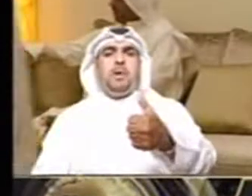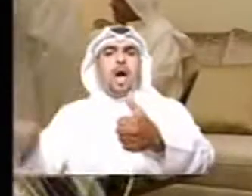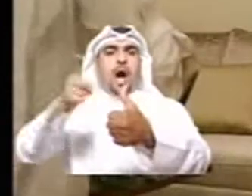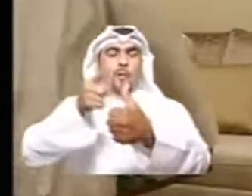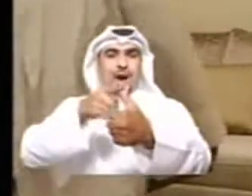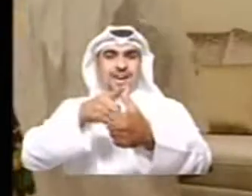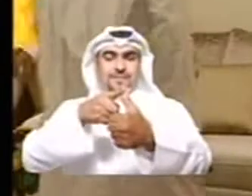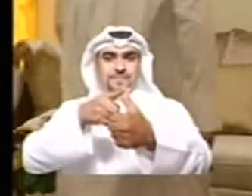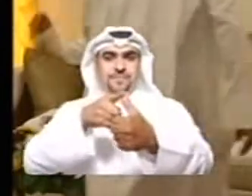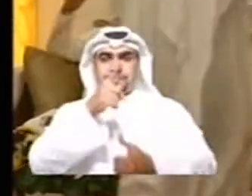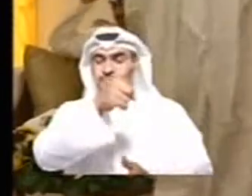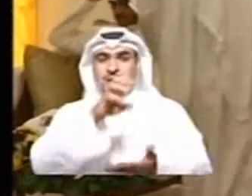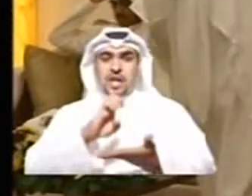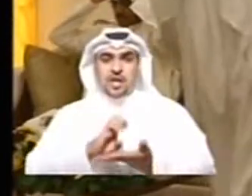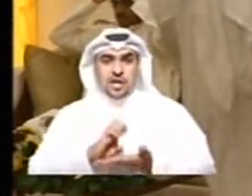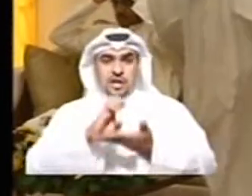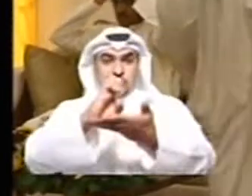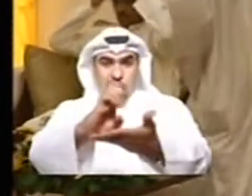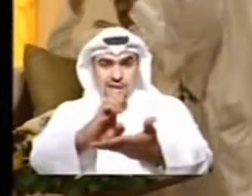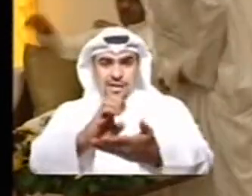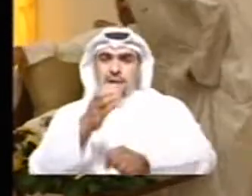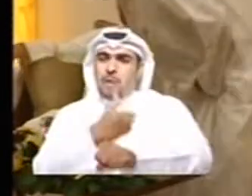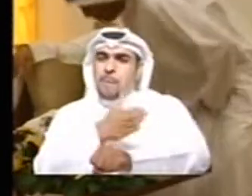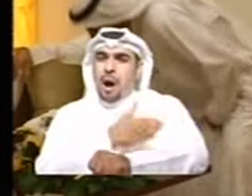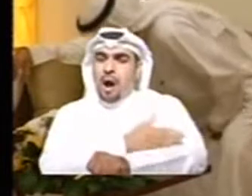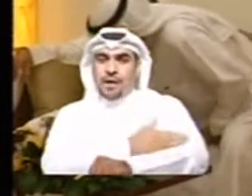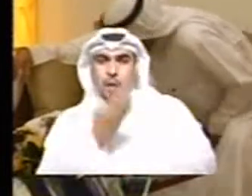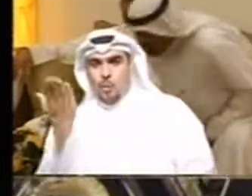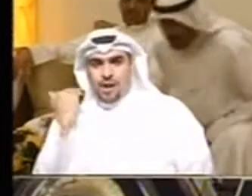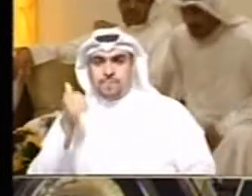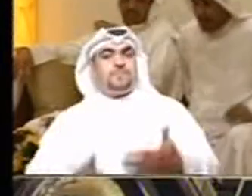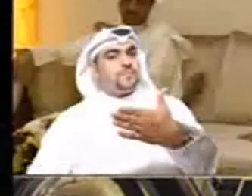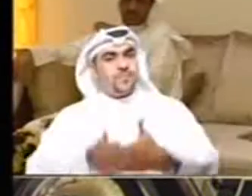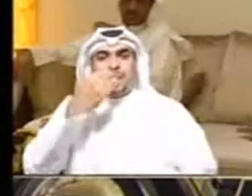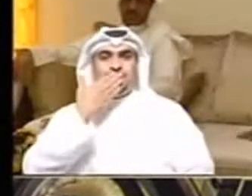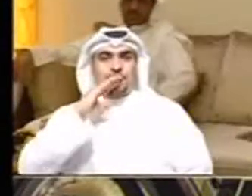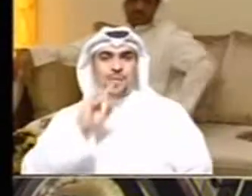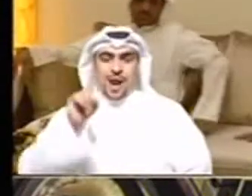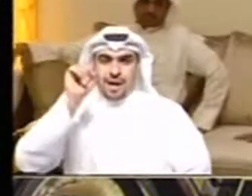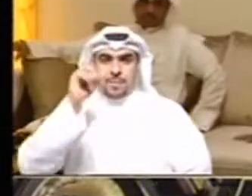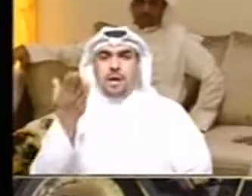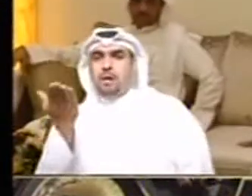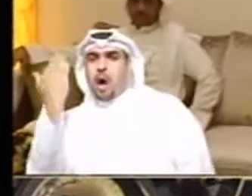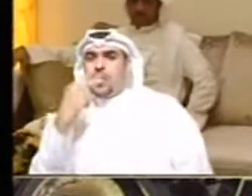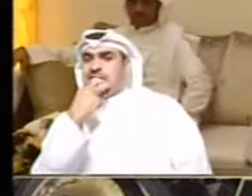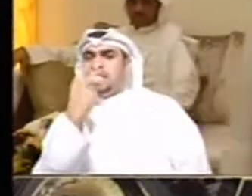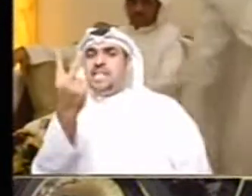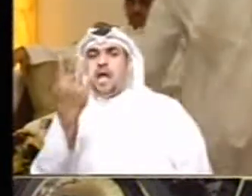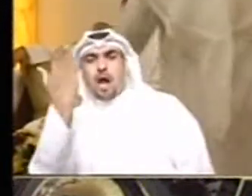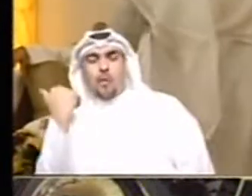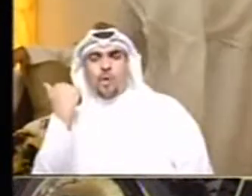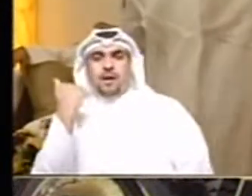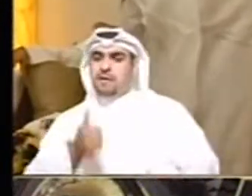طبعا هالجائزة حصلت عليها بعد تعب طويل وجهد كبير على مدى 2 سنين، والحمد لله بسبب